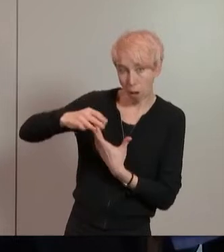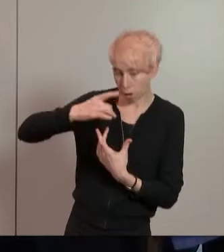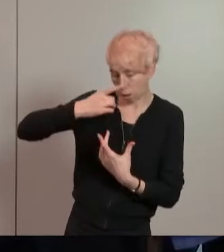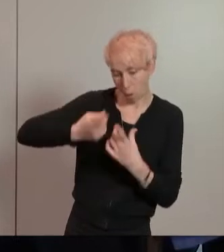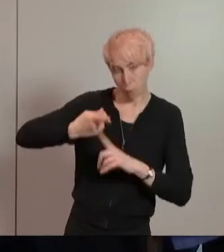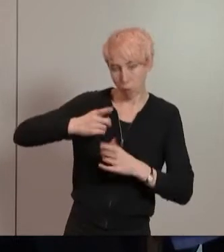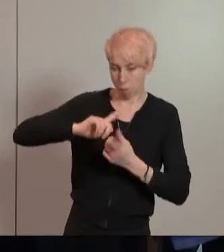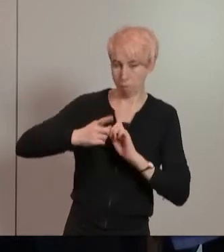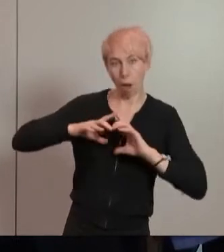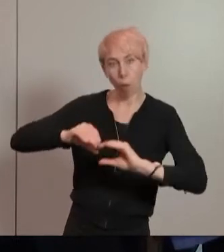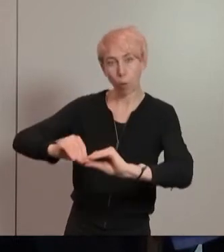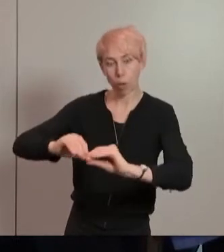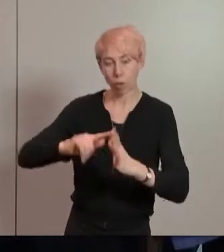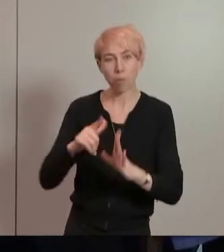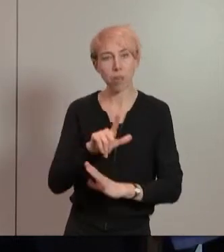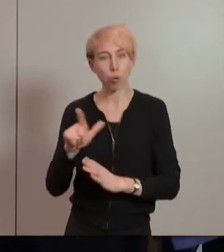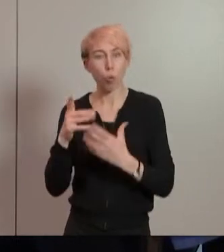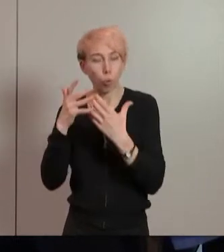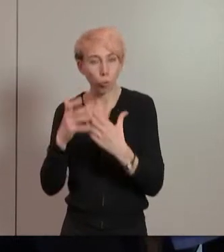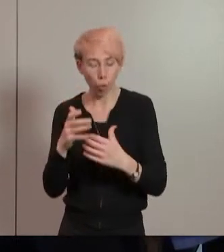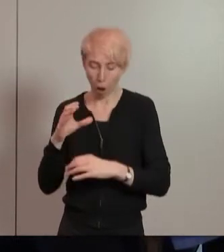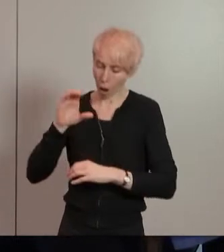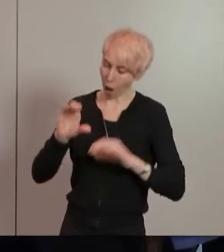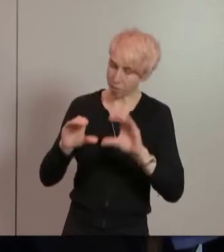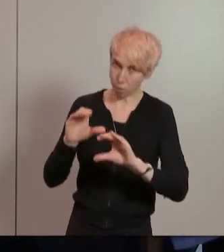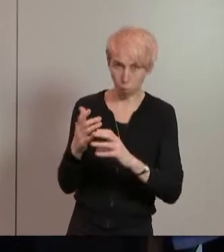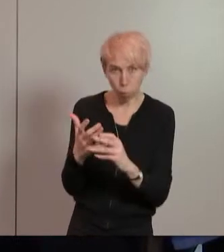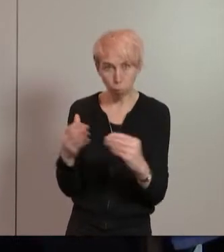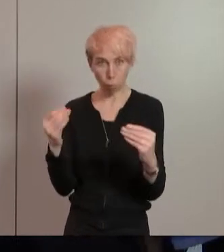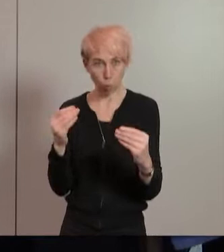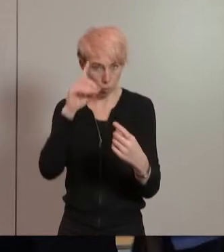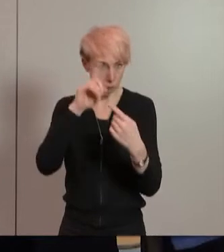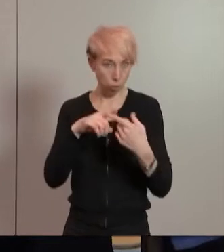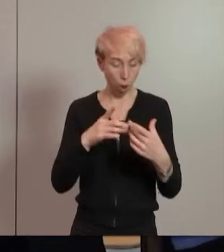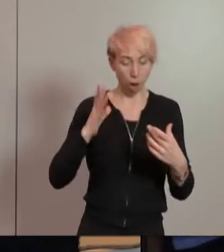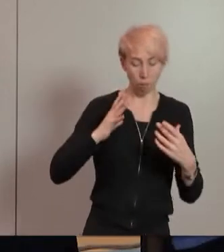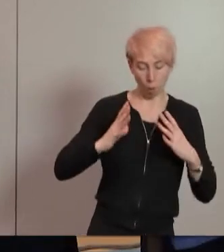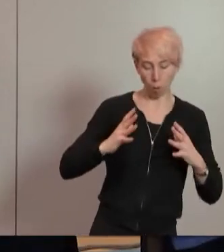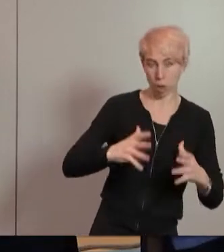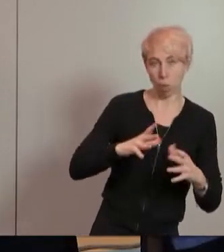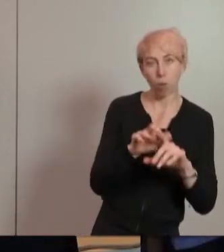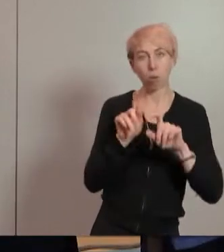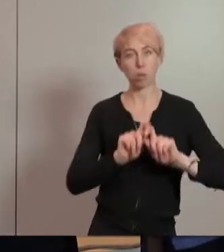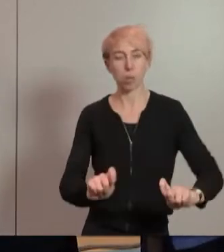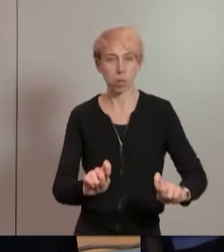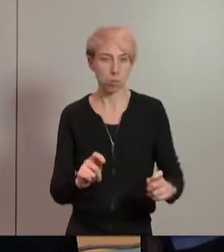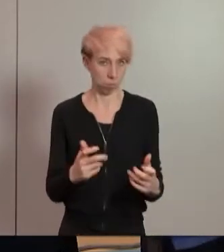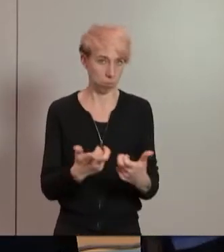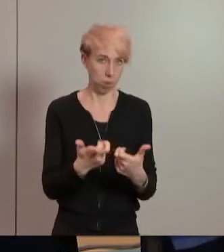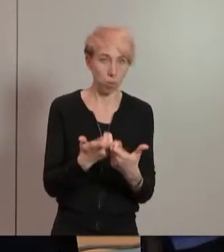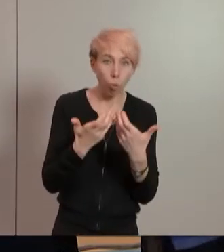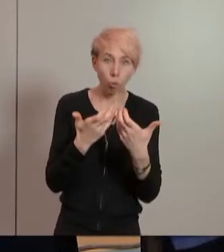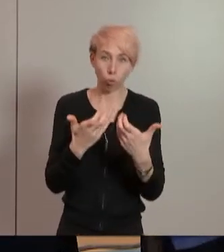En 2022, nous défendons un niveau d'investissement soutenu pour respecter nos engagements. Ainsi, nous souhaitons